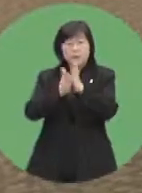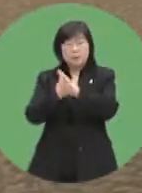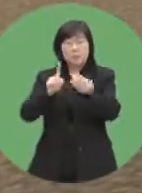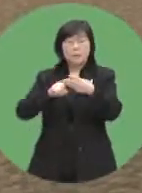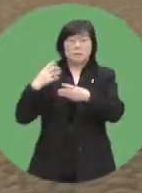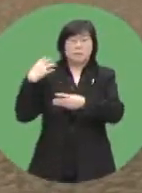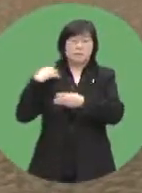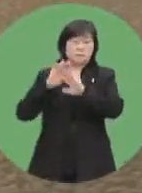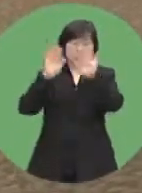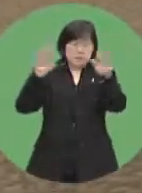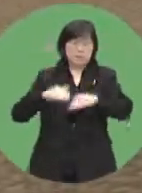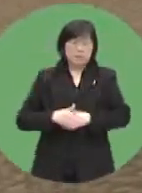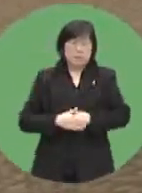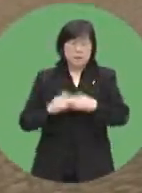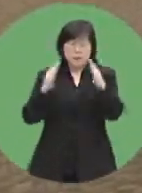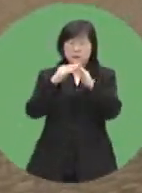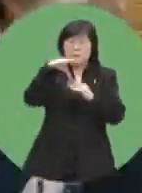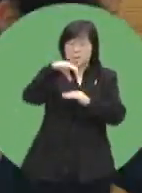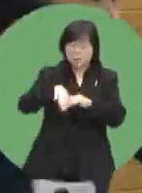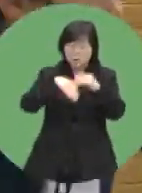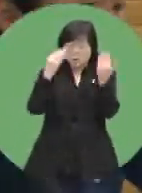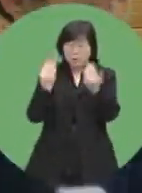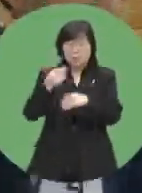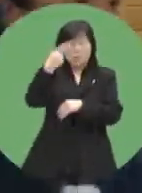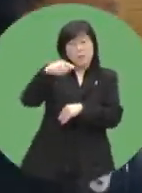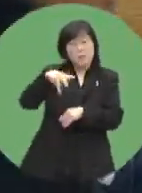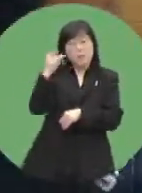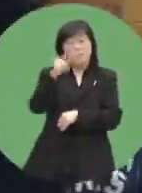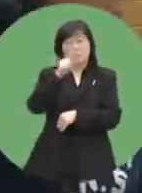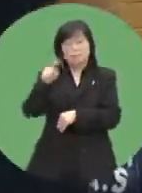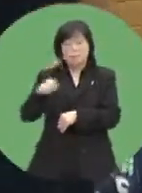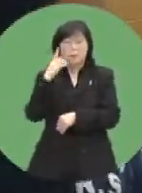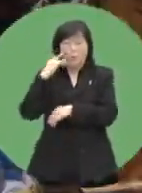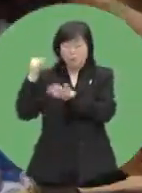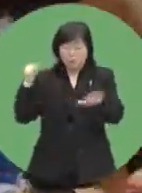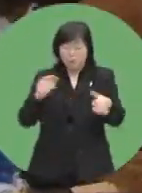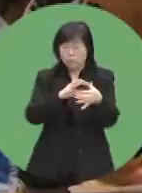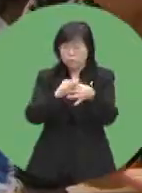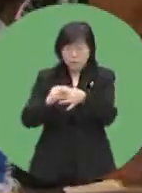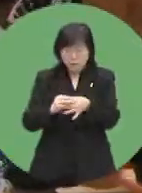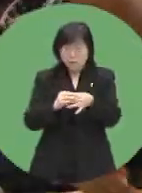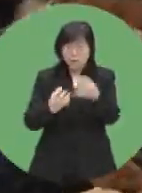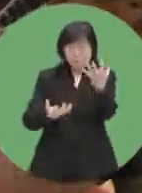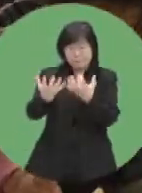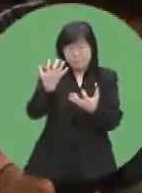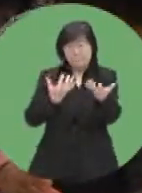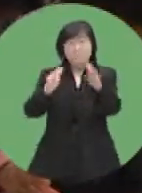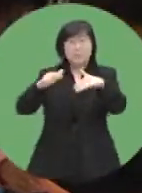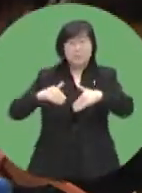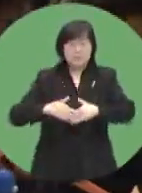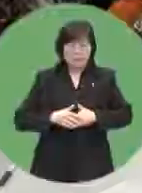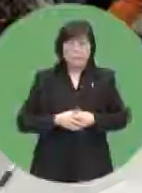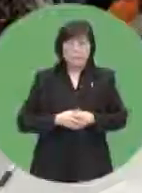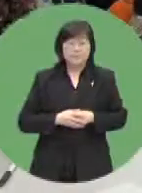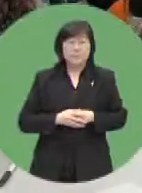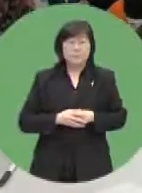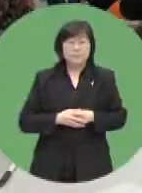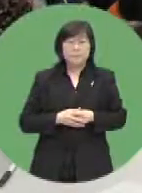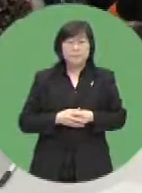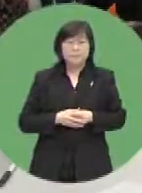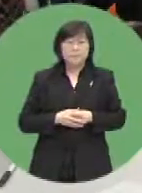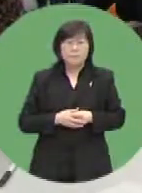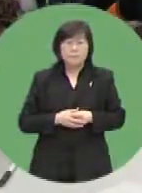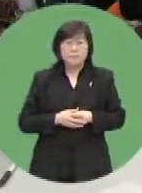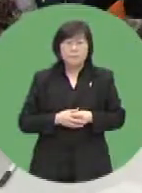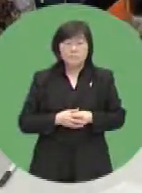主催したもので、会場にはおよそ1300人の親子連れらが足を運びました。